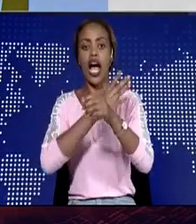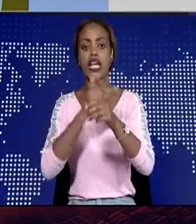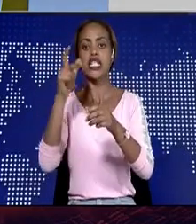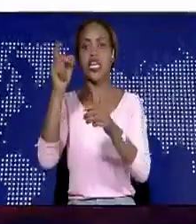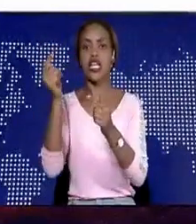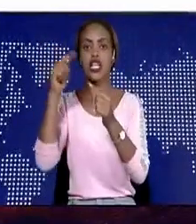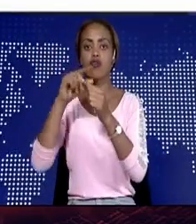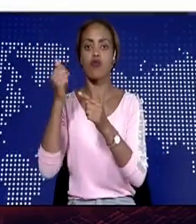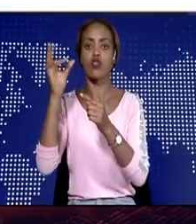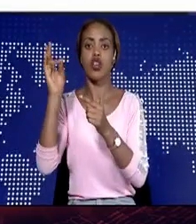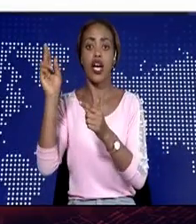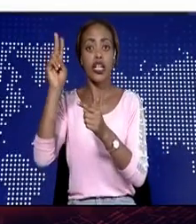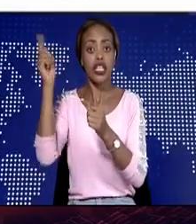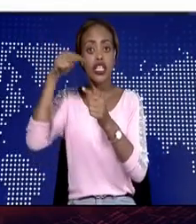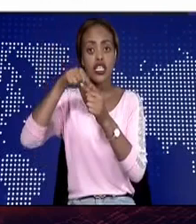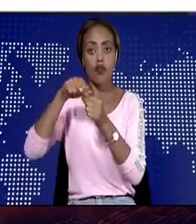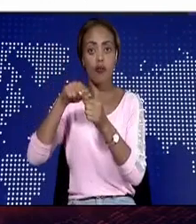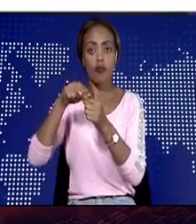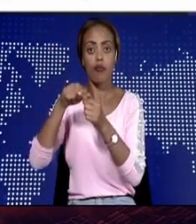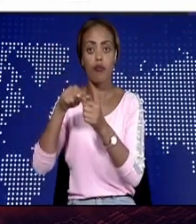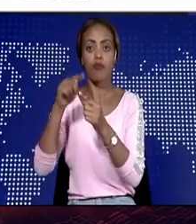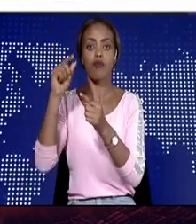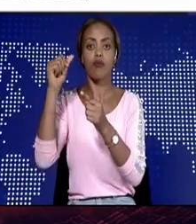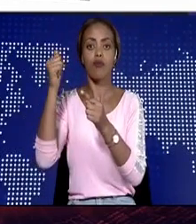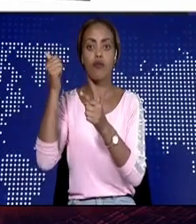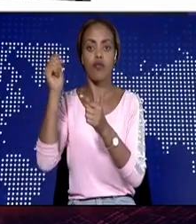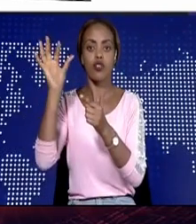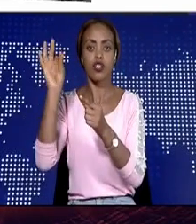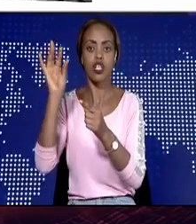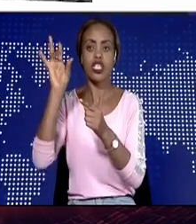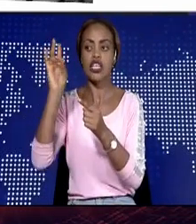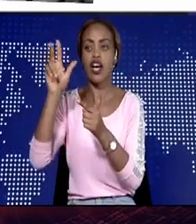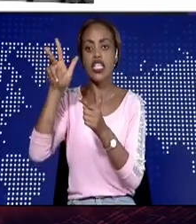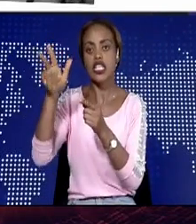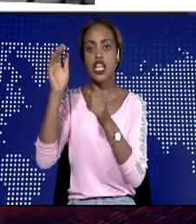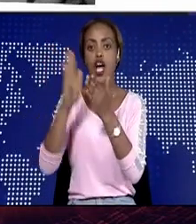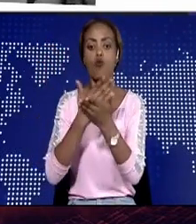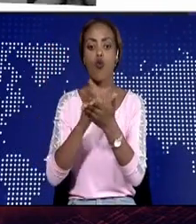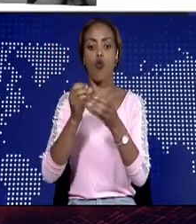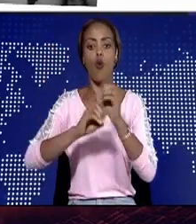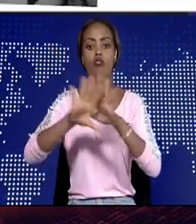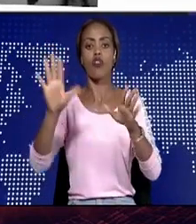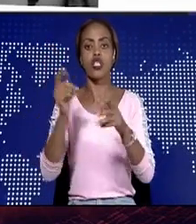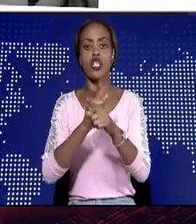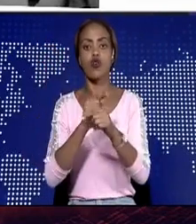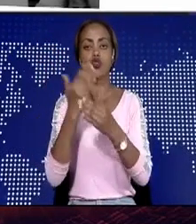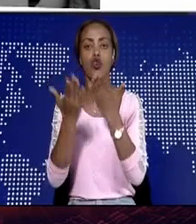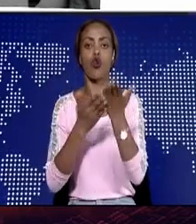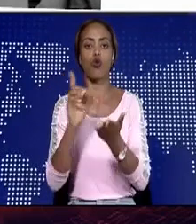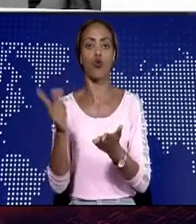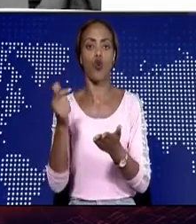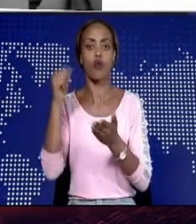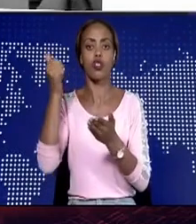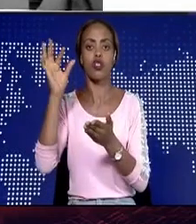كاب شحن 970 خلتن كاب كساب شحن 973 أم مغافرة إتصائي حاكم قينام زاقل قول انتخونو